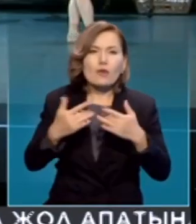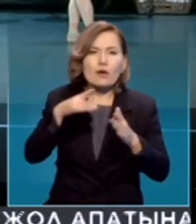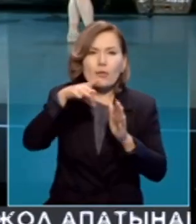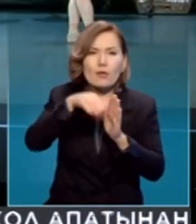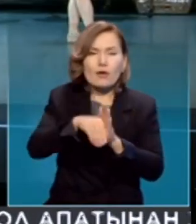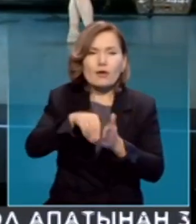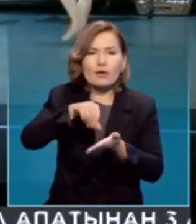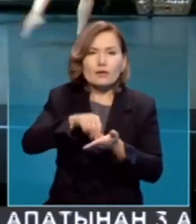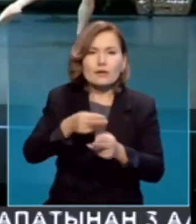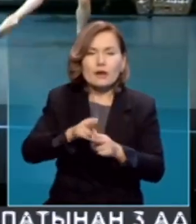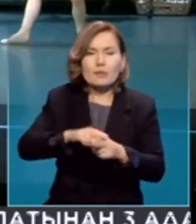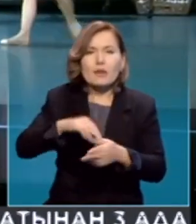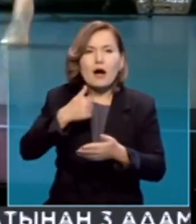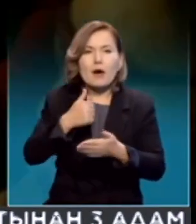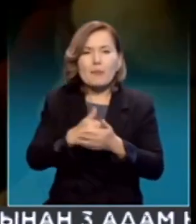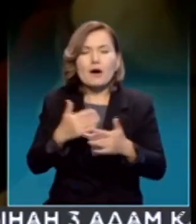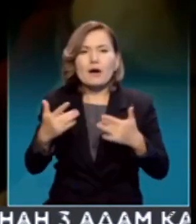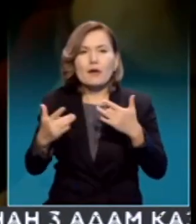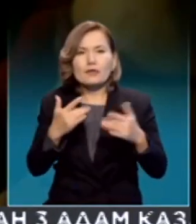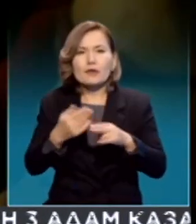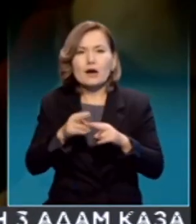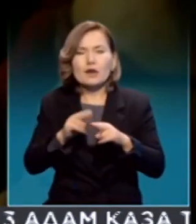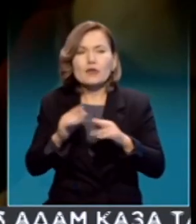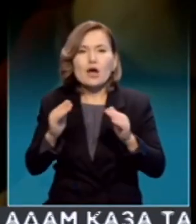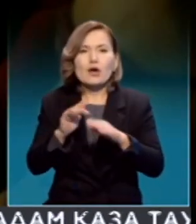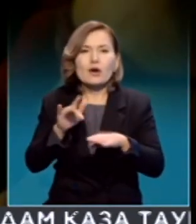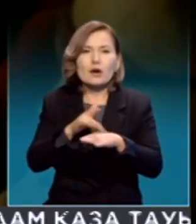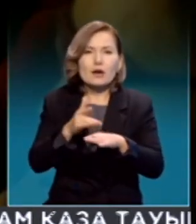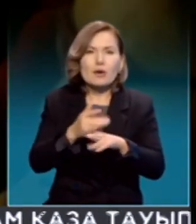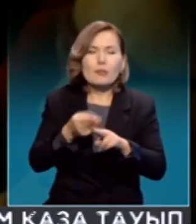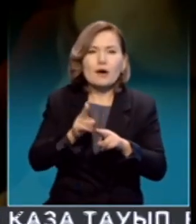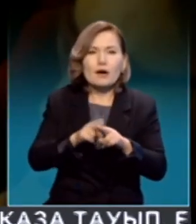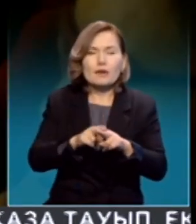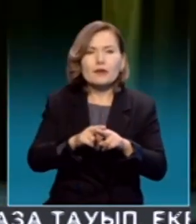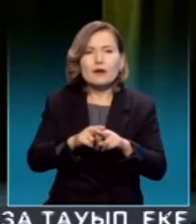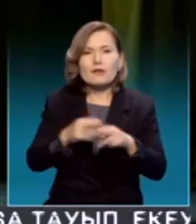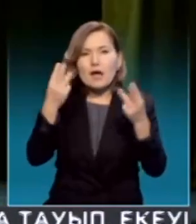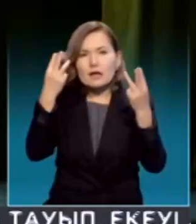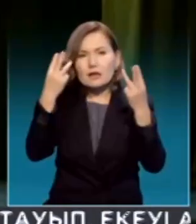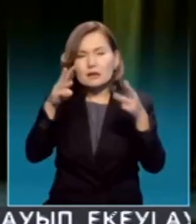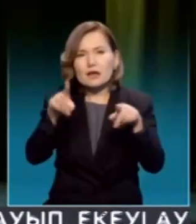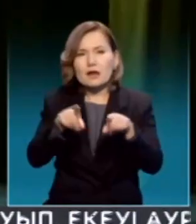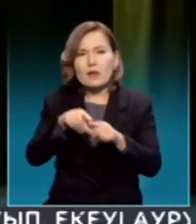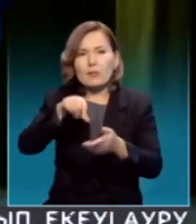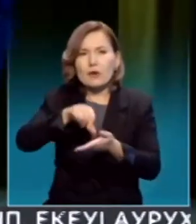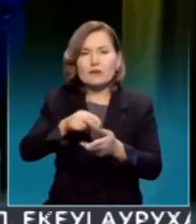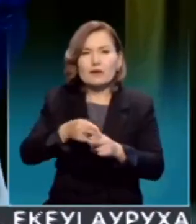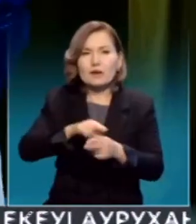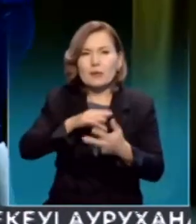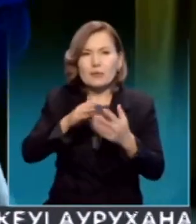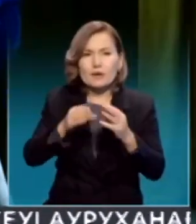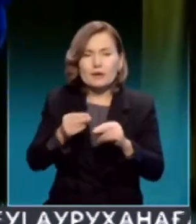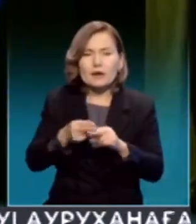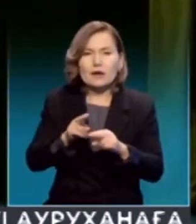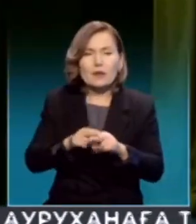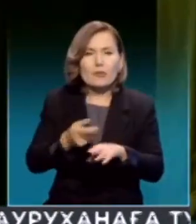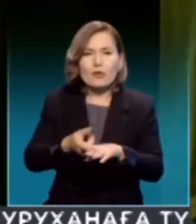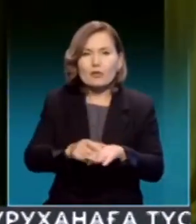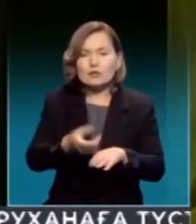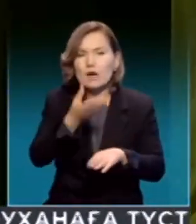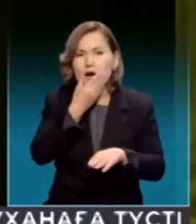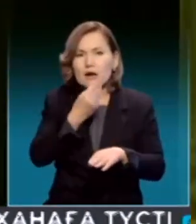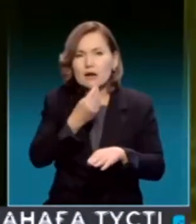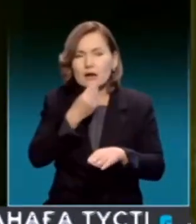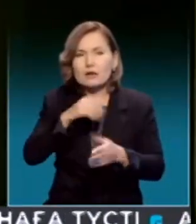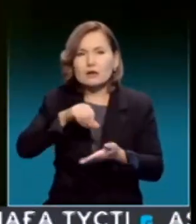қосылған. Ал бас кейіпкерді үй қызметшісінің орнына фэшн-дизайнер кейпінде берген. Ханзада болса диджей бейнесіне шығады.